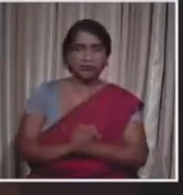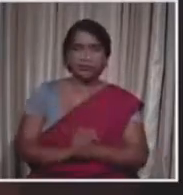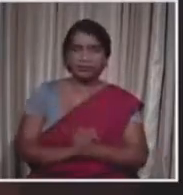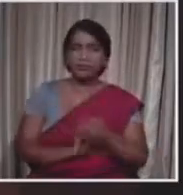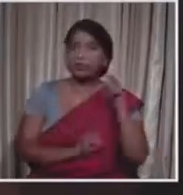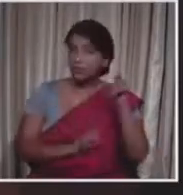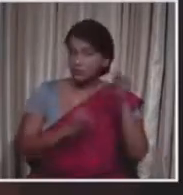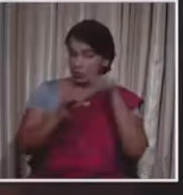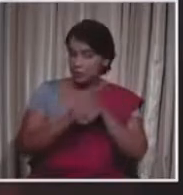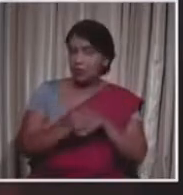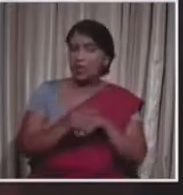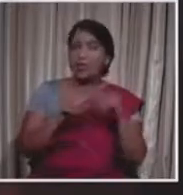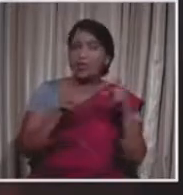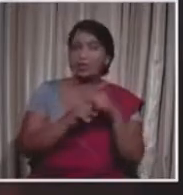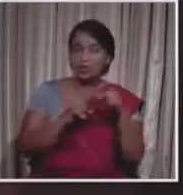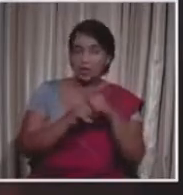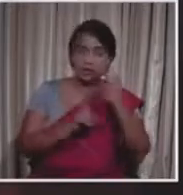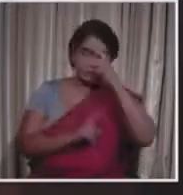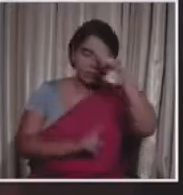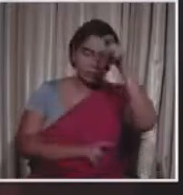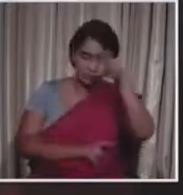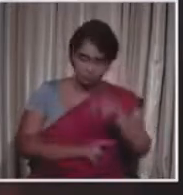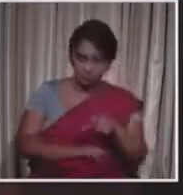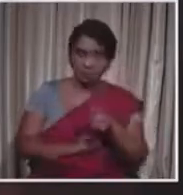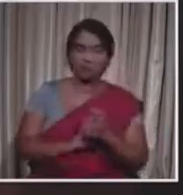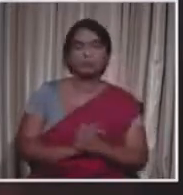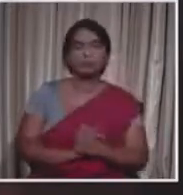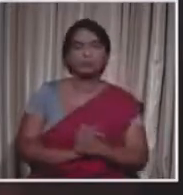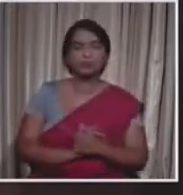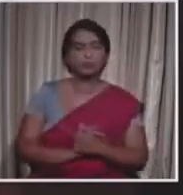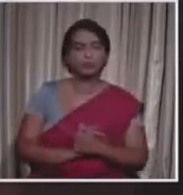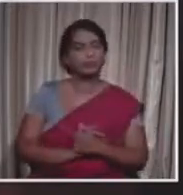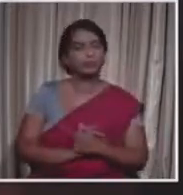ඒ තුලින් තමයි දල සලහ පෙරුම මැතිතුමා